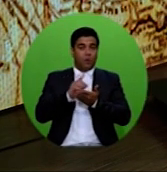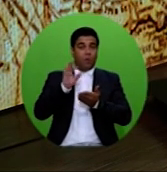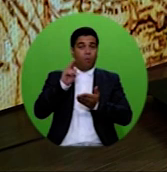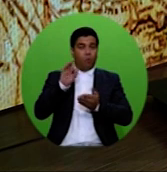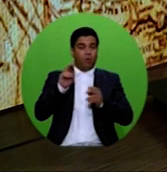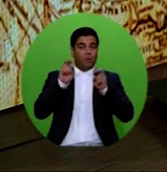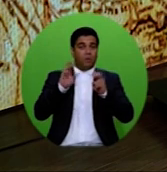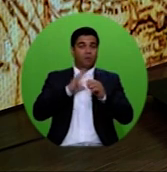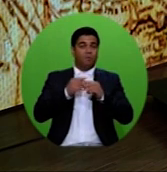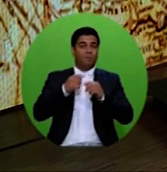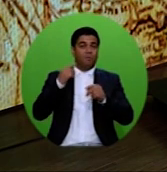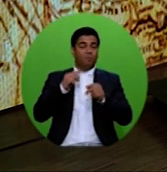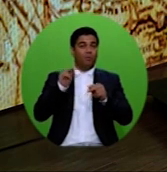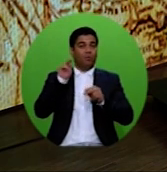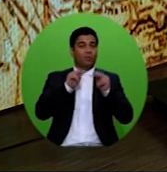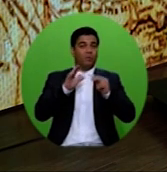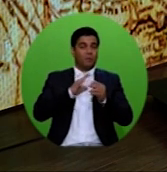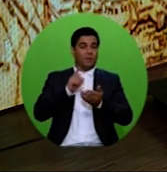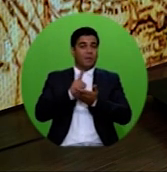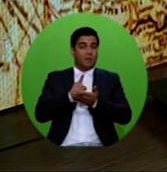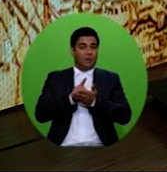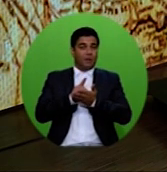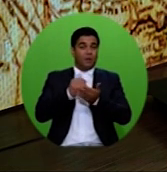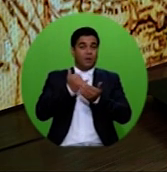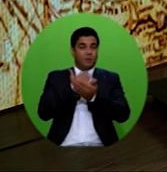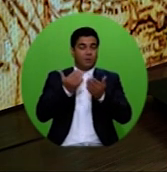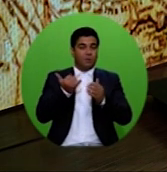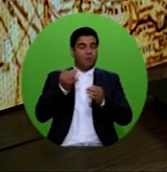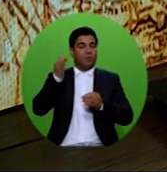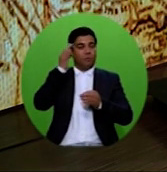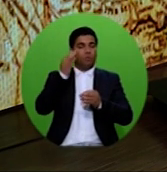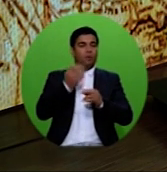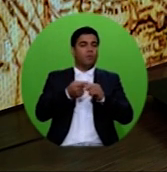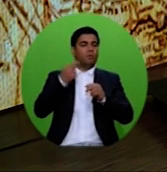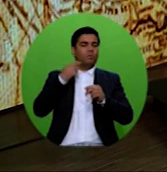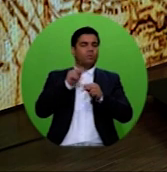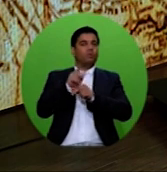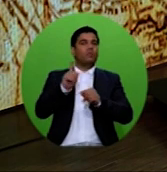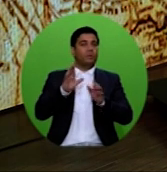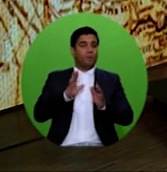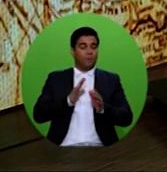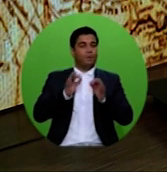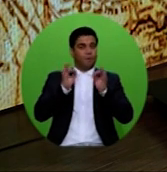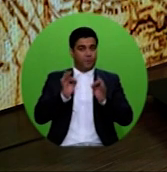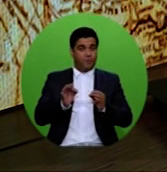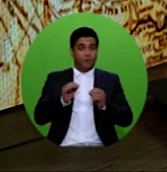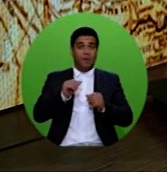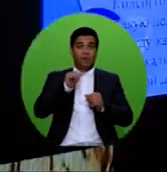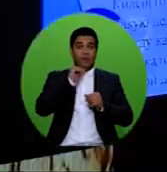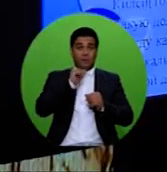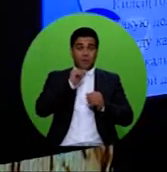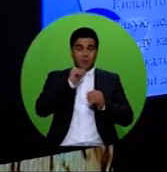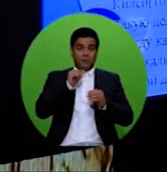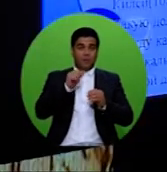теме, которую мы с вами прошли на прошлом занятии. Ну-ка, давайте быстренько вспомним, что мы прошли. Правильно,